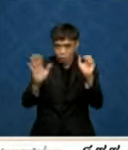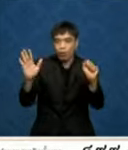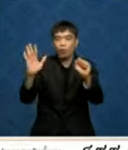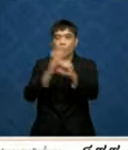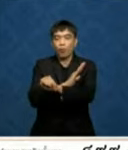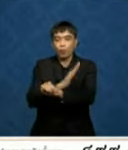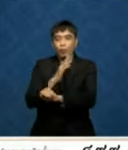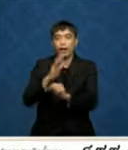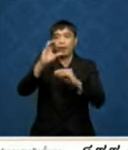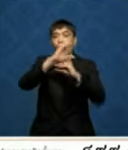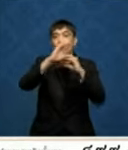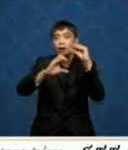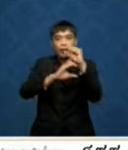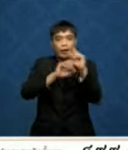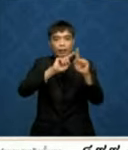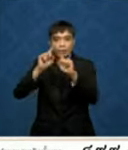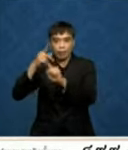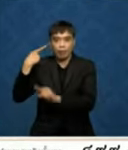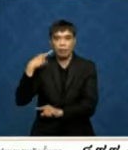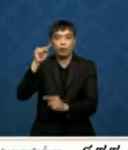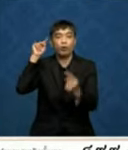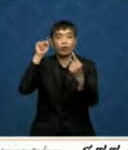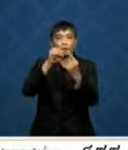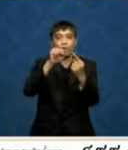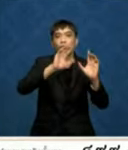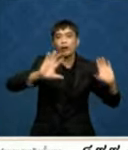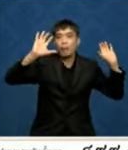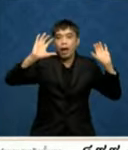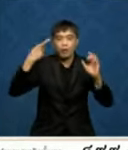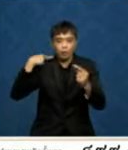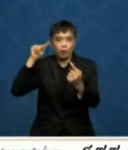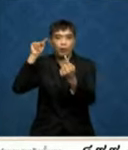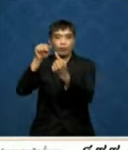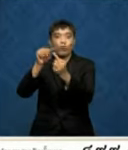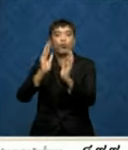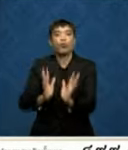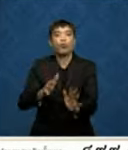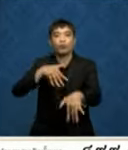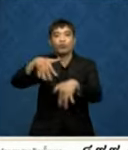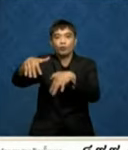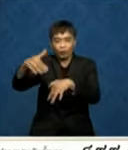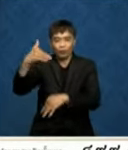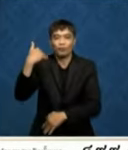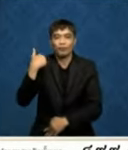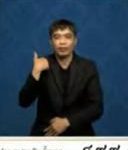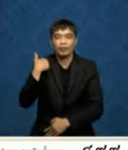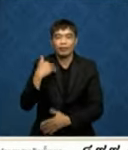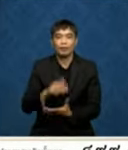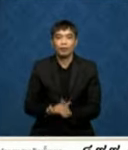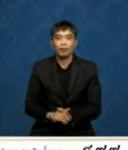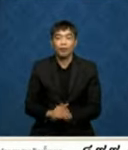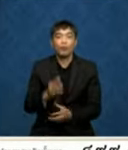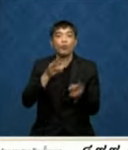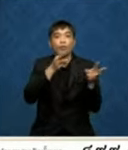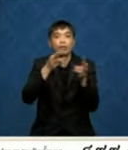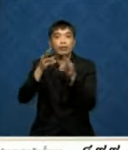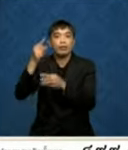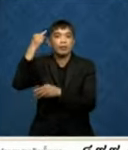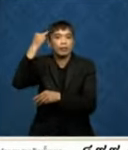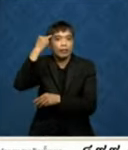ประโยชน์ต่อรัฐบาลและต่อประชาชนนะครับต้องเรียนอย่างนี้ครับว่าแนวความคิดทางเศรษฐกิจอาจจะมีความเห็นที่แตกต่างเป็นเรื่องธรรมด